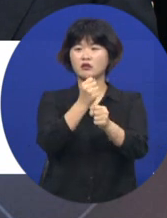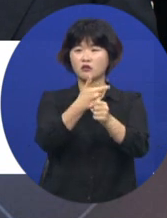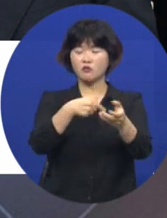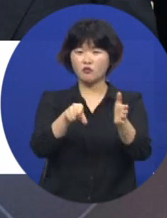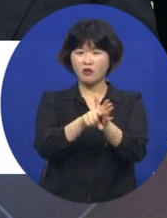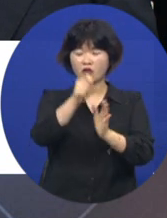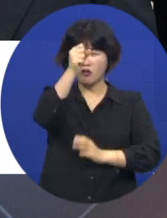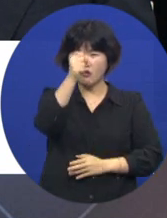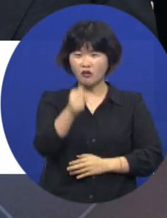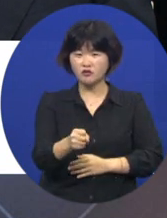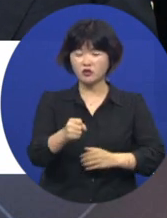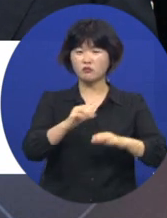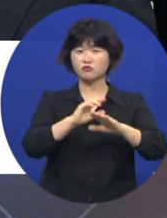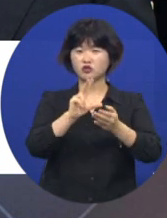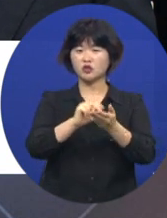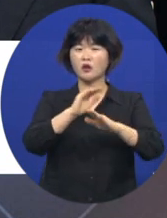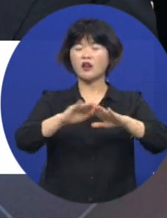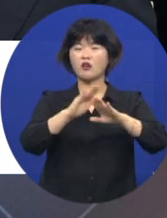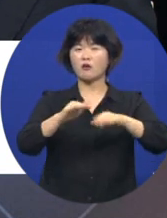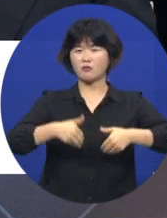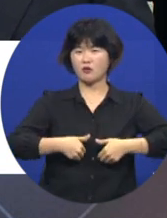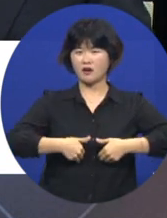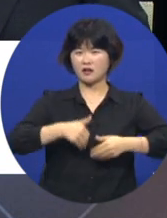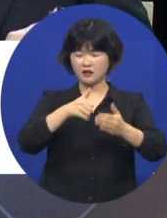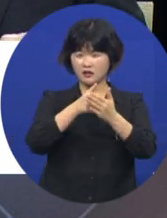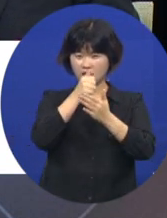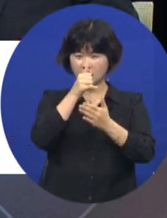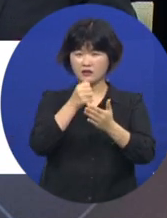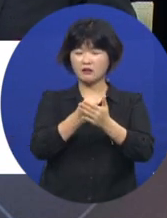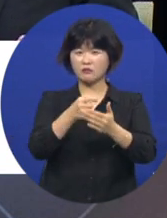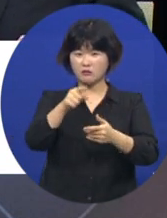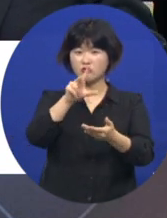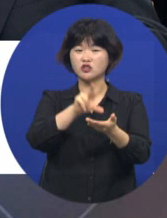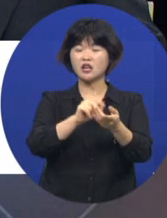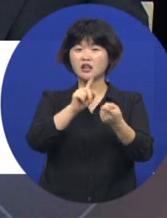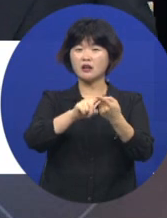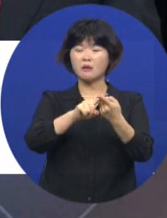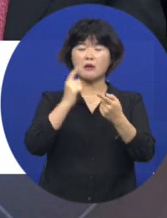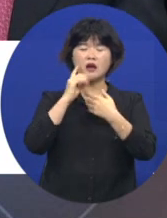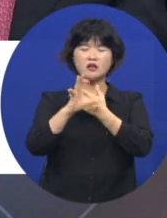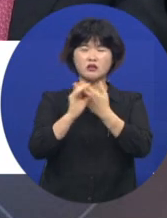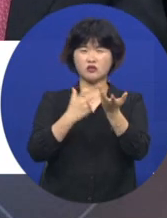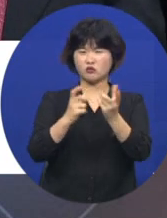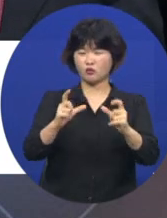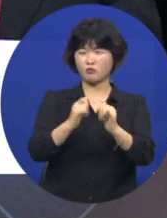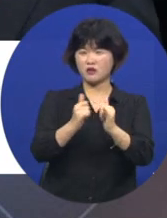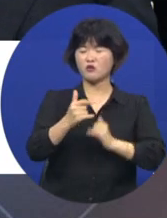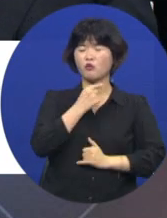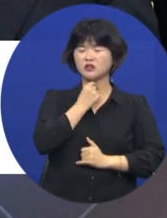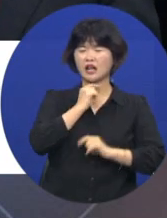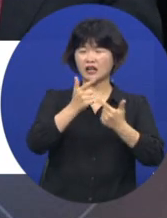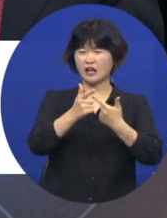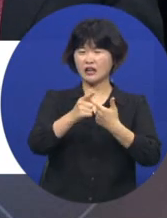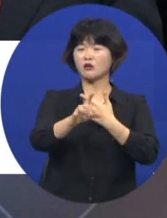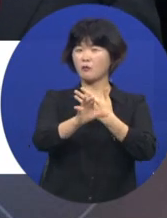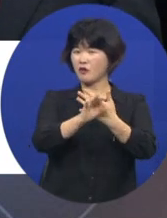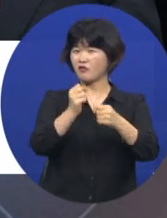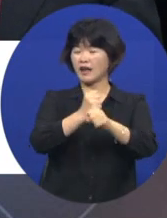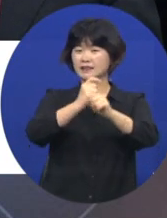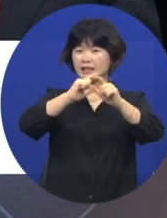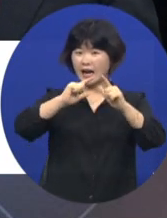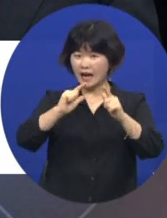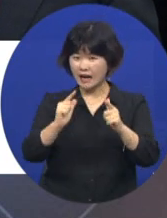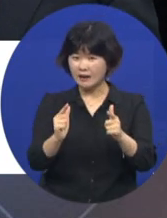카지노 문제도 해결이 되어야 하기 때문에 그 이야기를 했는데 이 문제는 만약 도민이 원하지 않으면